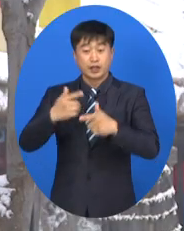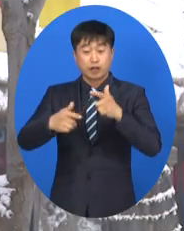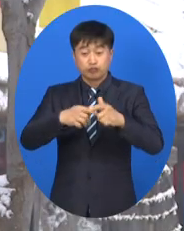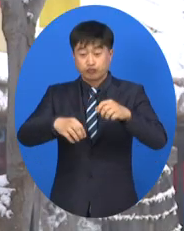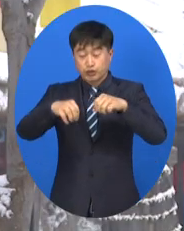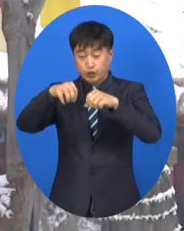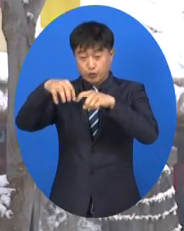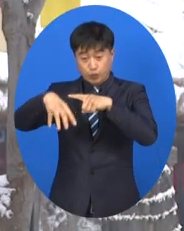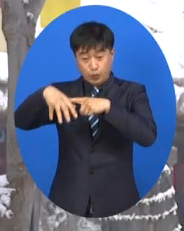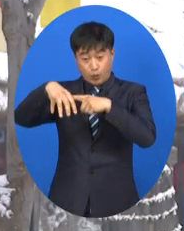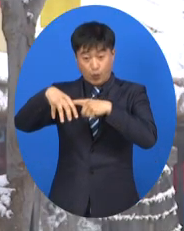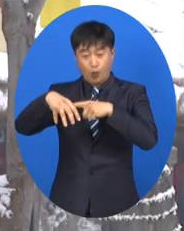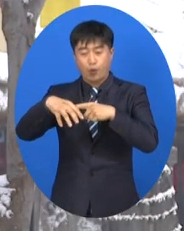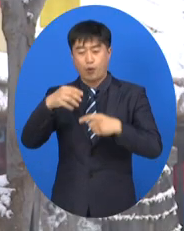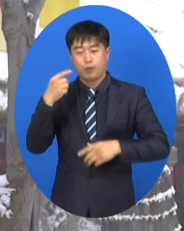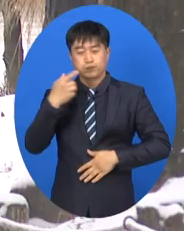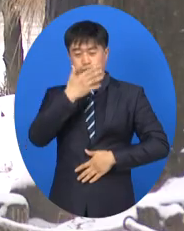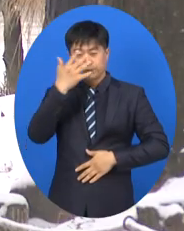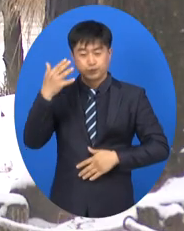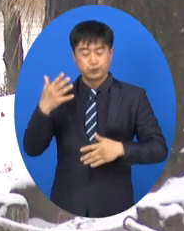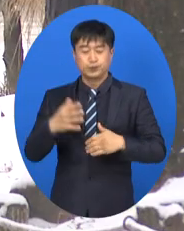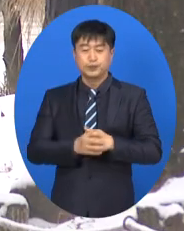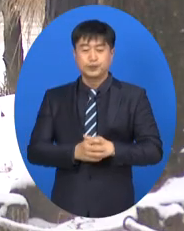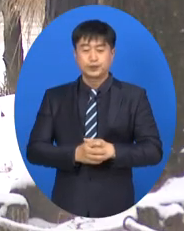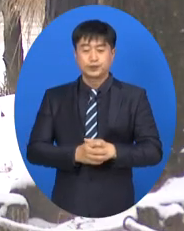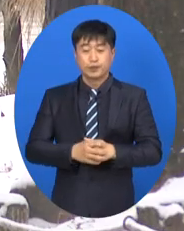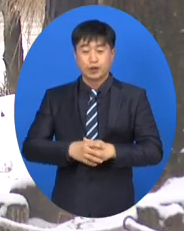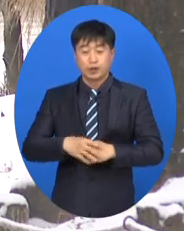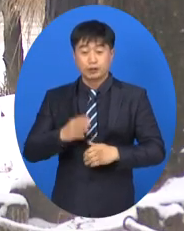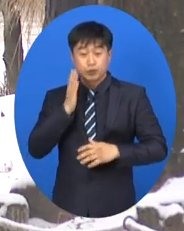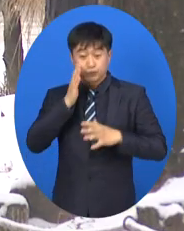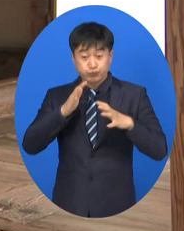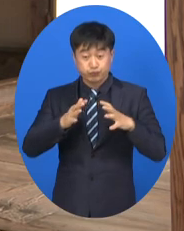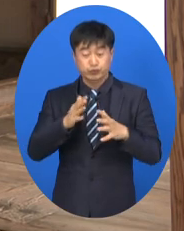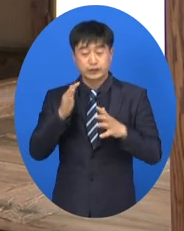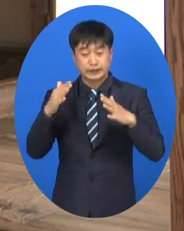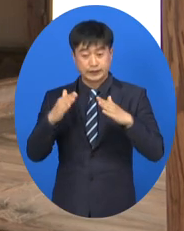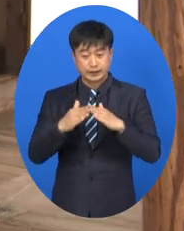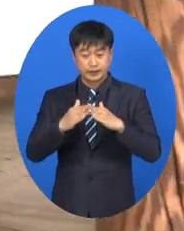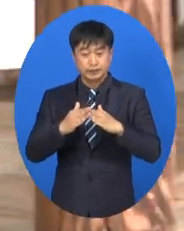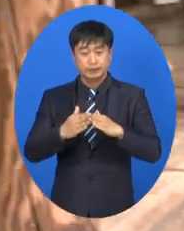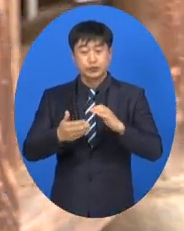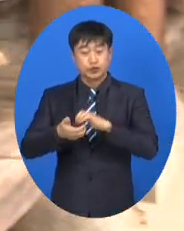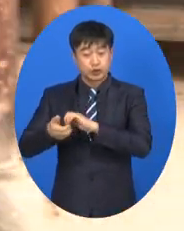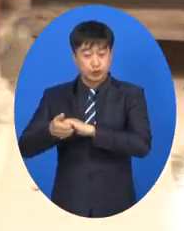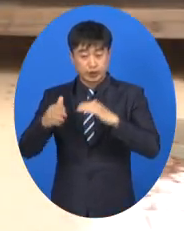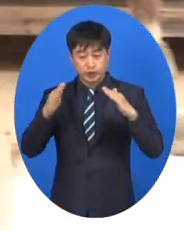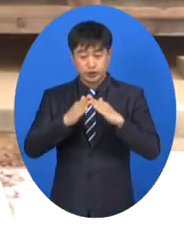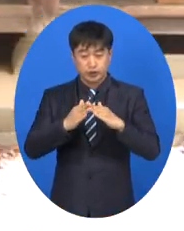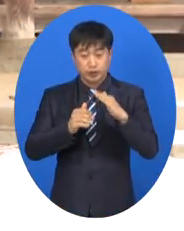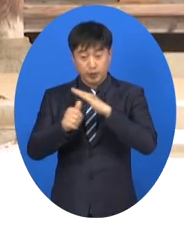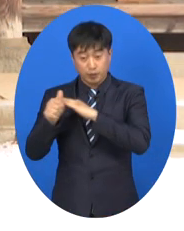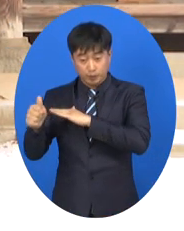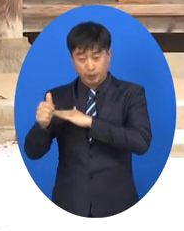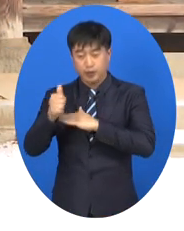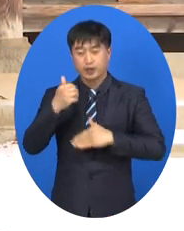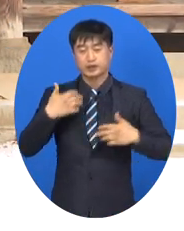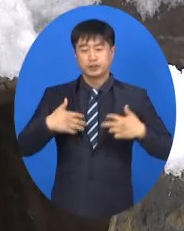나무에 걸려있는 초롱이 환상적인 분위기를 풍기고 초가집부터 양반집과 관악까지 골라보는 재미가